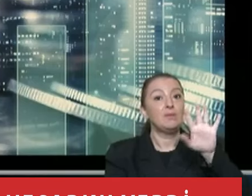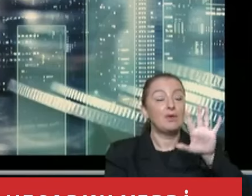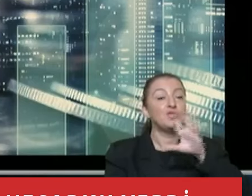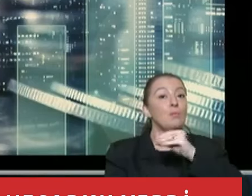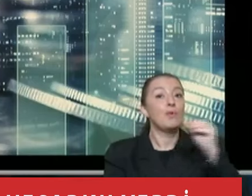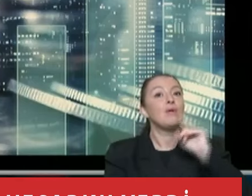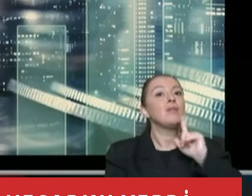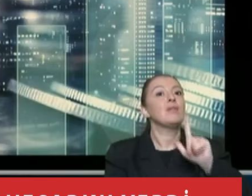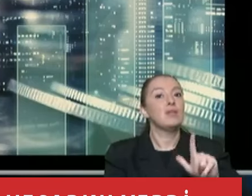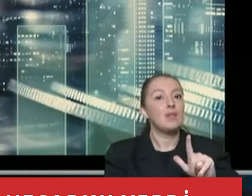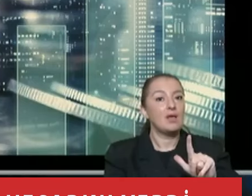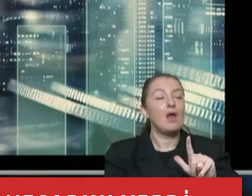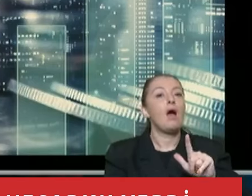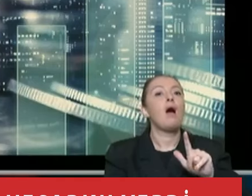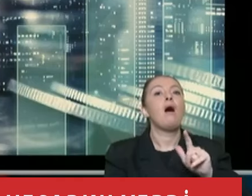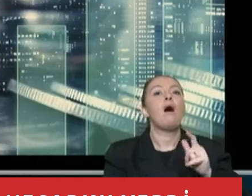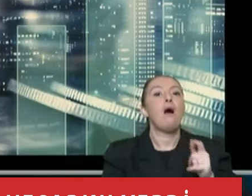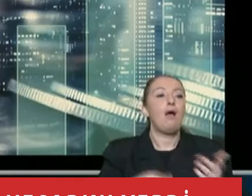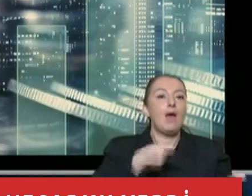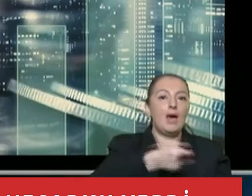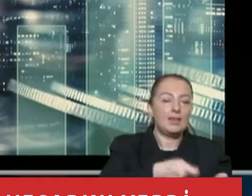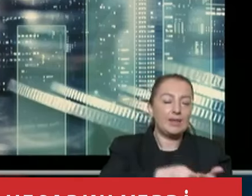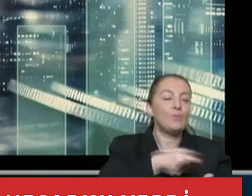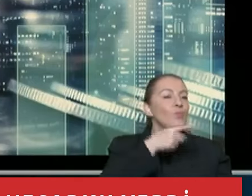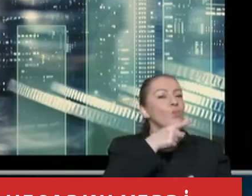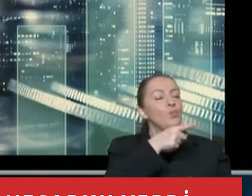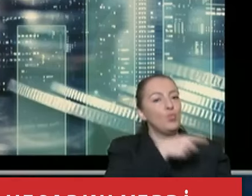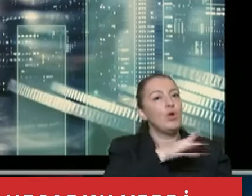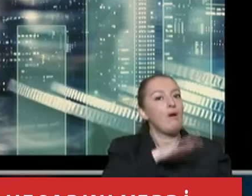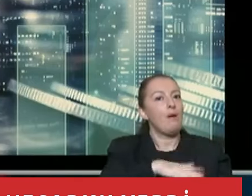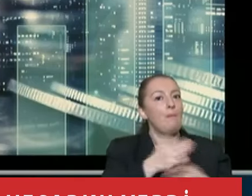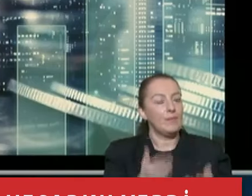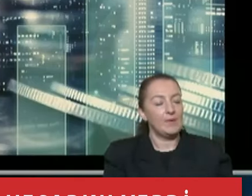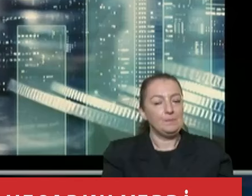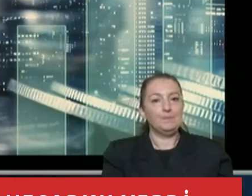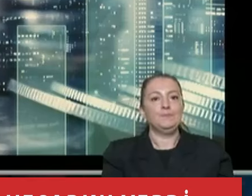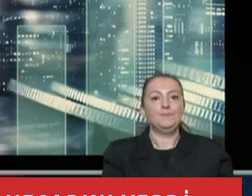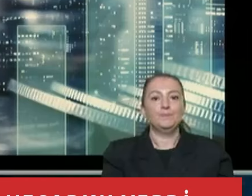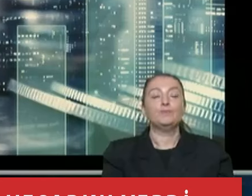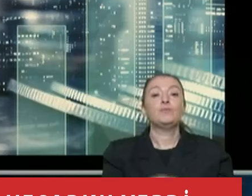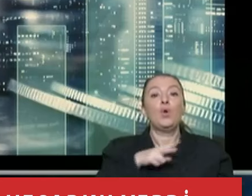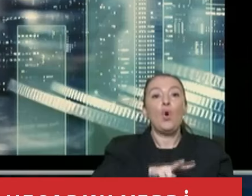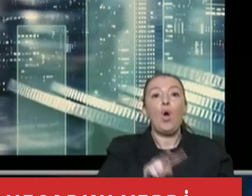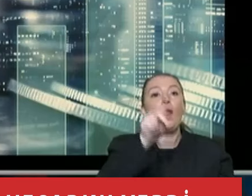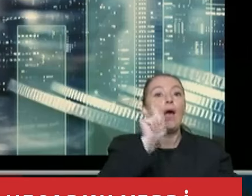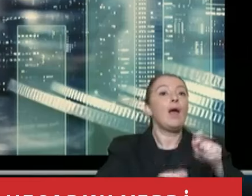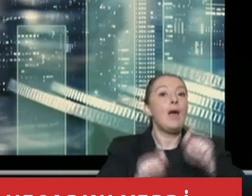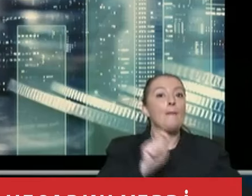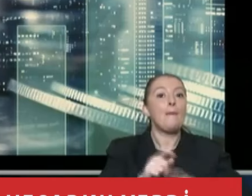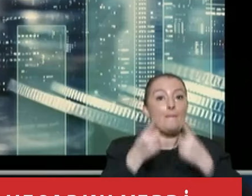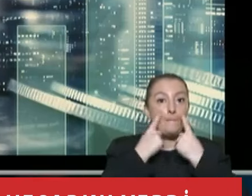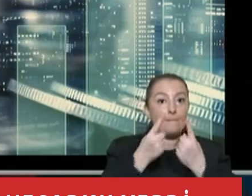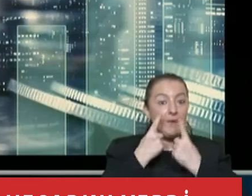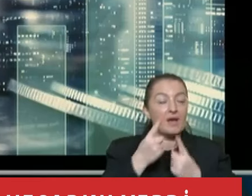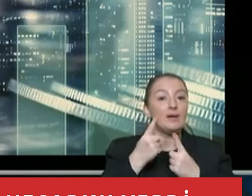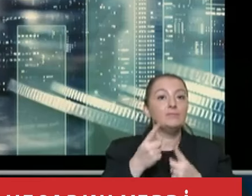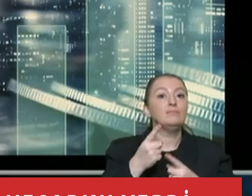milyon liralık sermaye yatırımını da bu alanda gerçekleştirdik yol yapım ve bakımı için